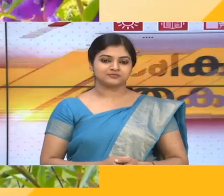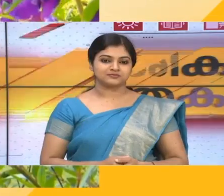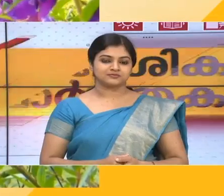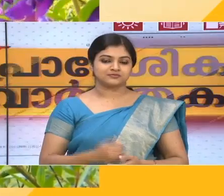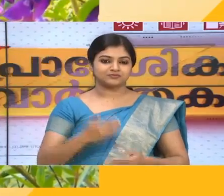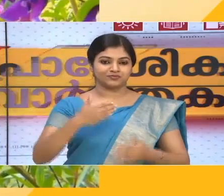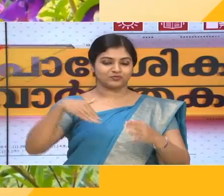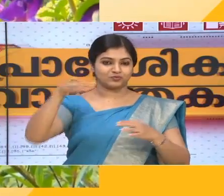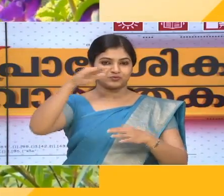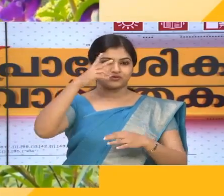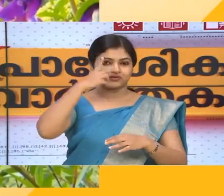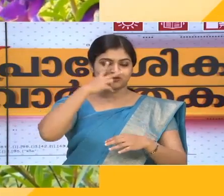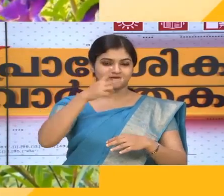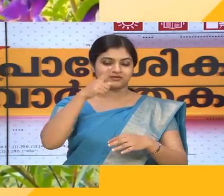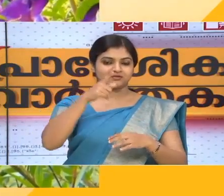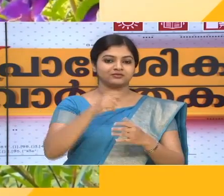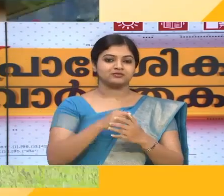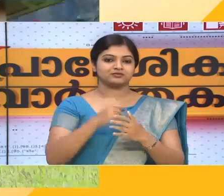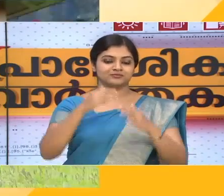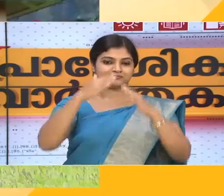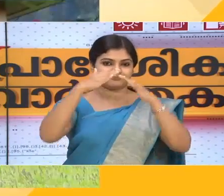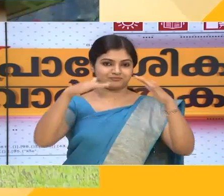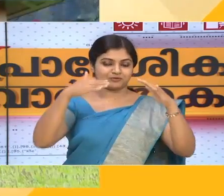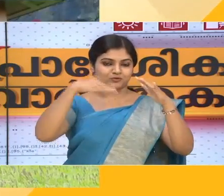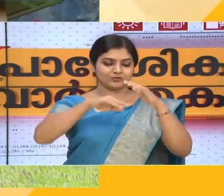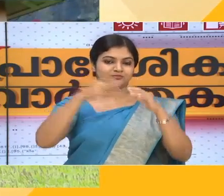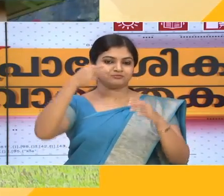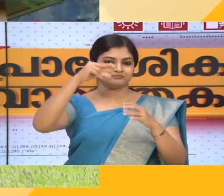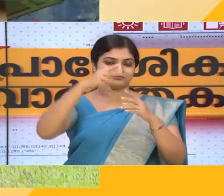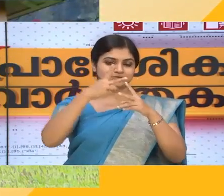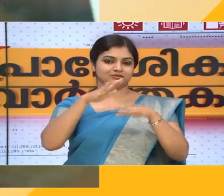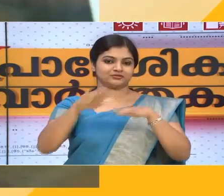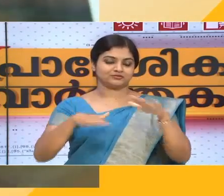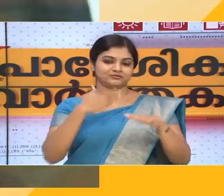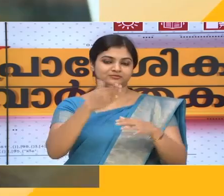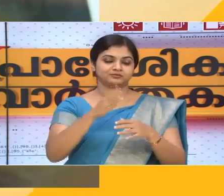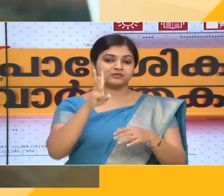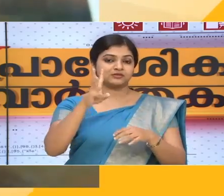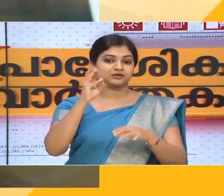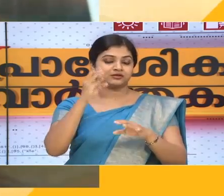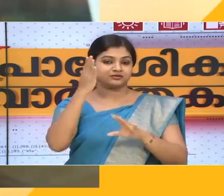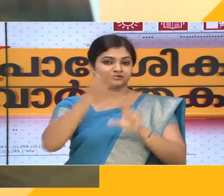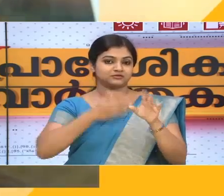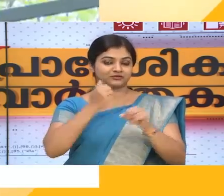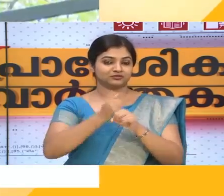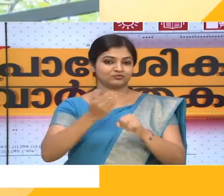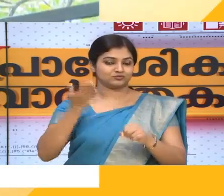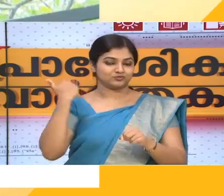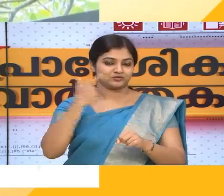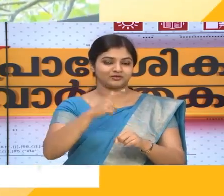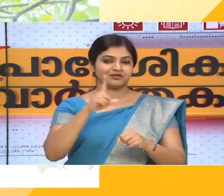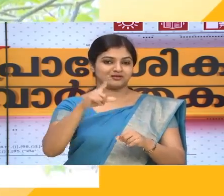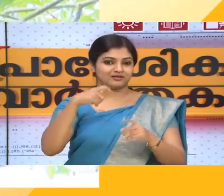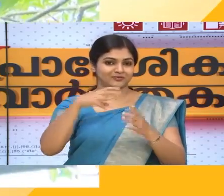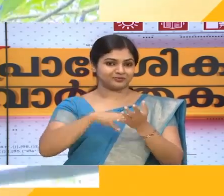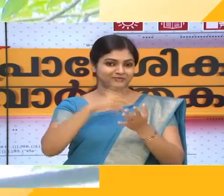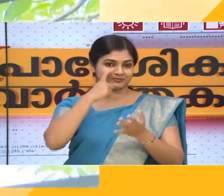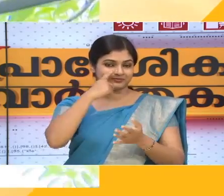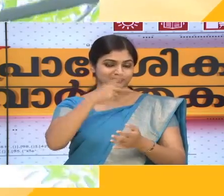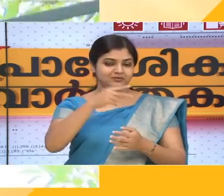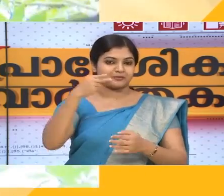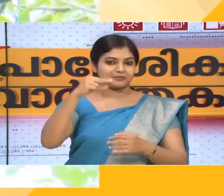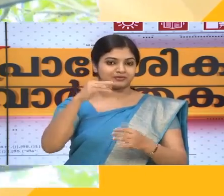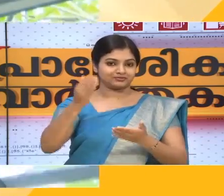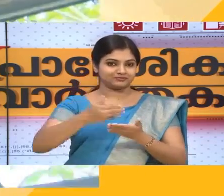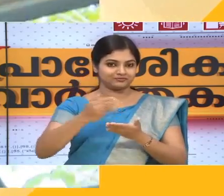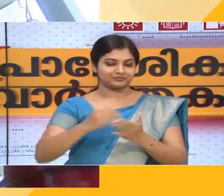മുകളിൽ കാണുന്ന മണിപ്പാറയ്ക്ക് കീഴെയാണ് ഈ മണിക്കൂടാരം. 30 വർഷങ്ങൾക്ക് മുമ്പാണ് ലതാ മഹേഷ് ബെല്ലുകളെ